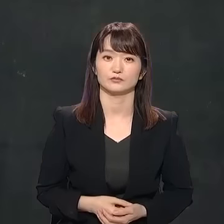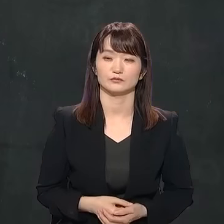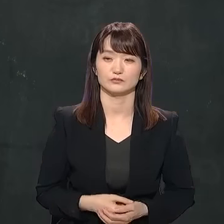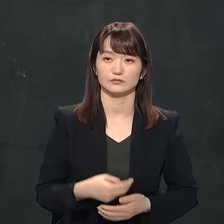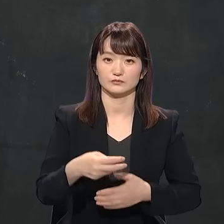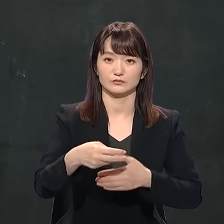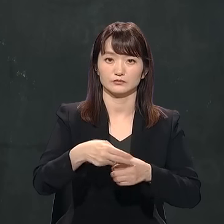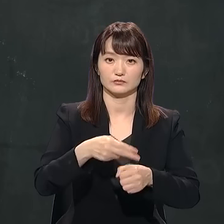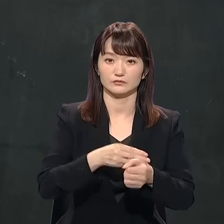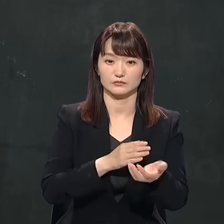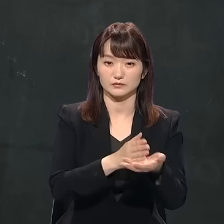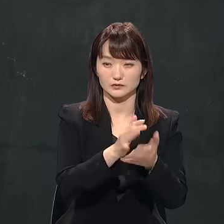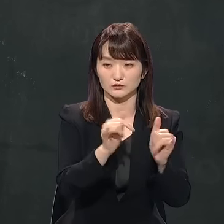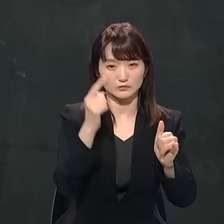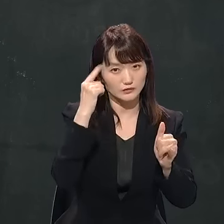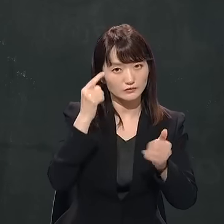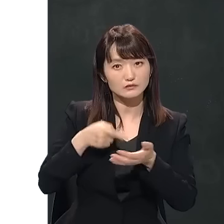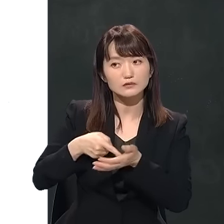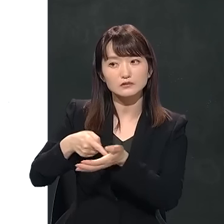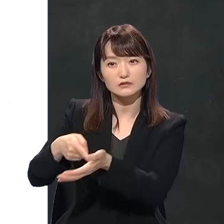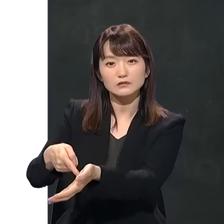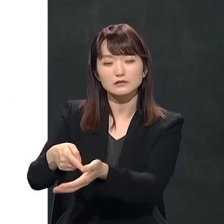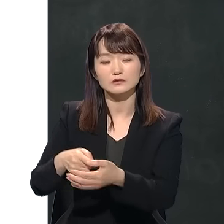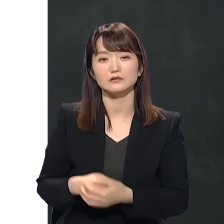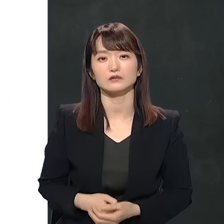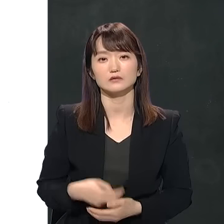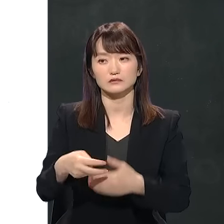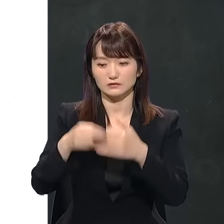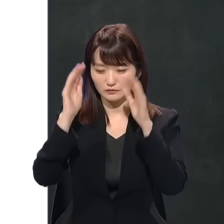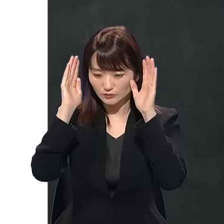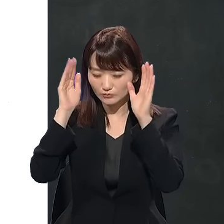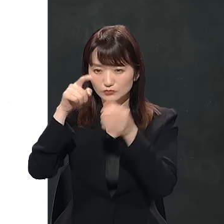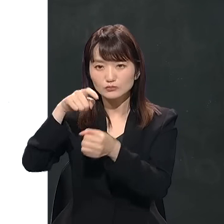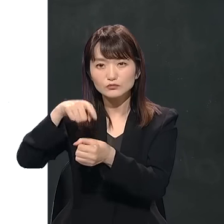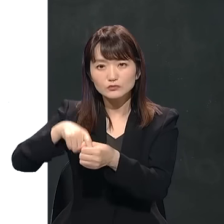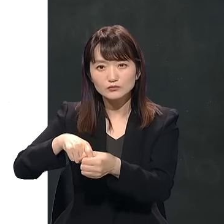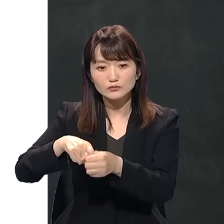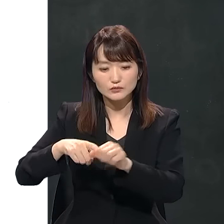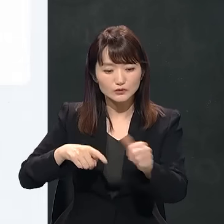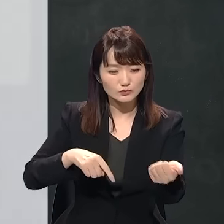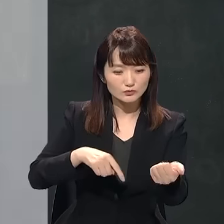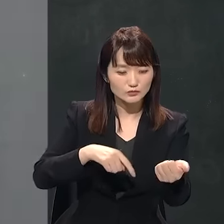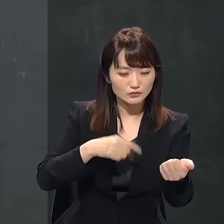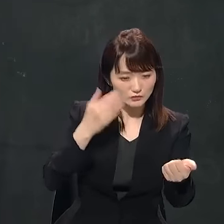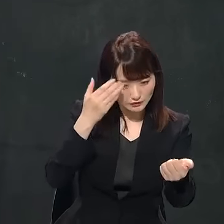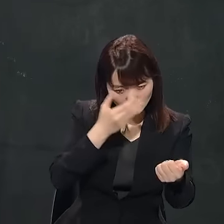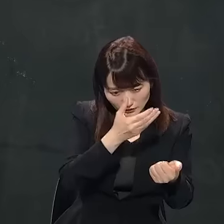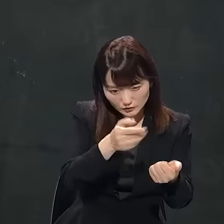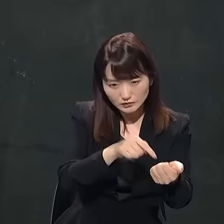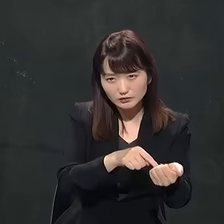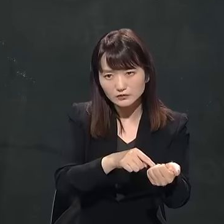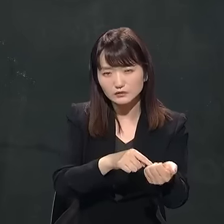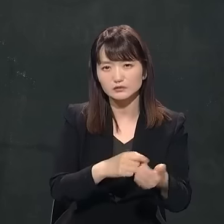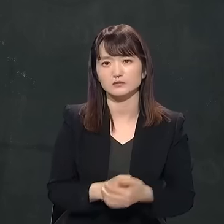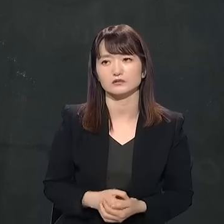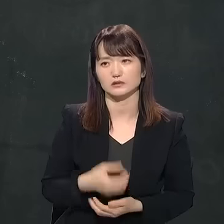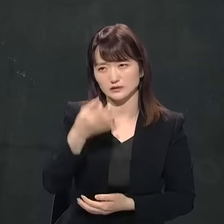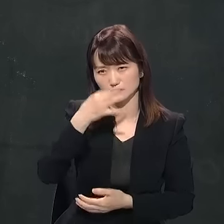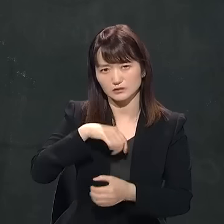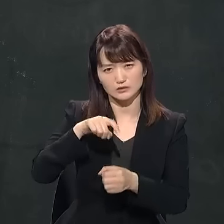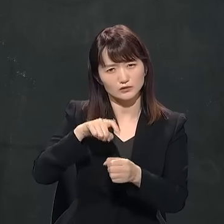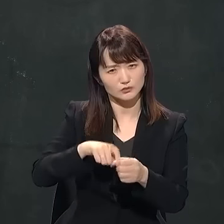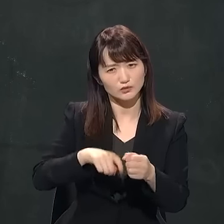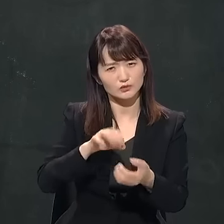의견을 제시를 하기에 어 의학 연구를 위해서이 시신이 기정이 됐는데 이것을 갖다 상업화 도구로 사용할 수 있는